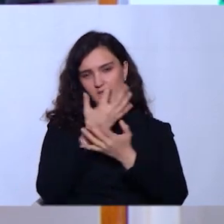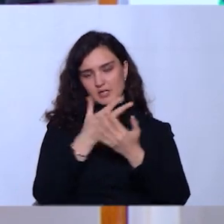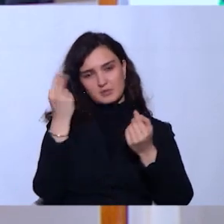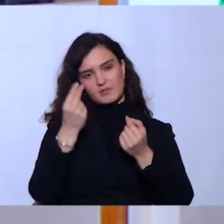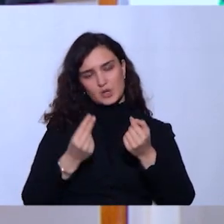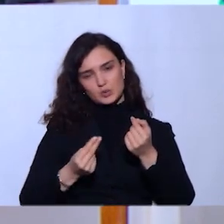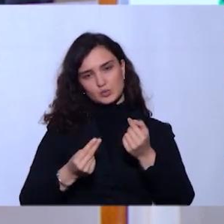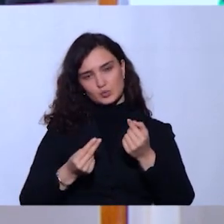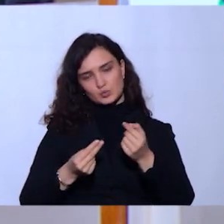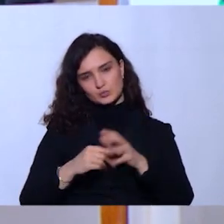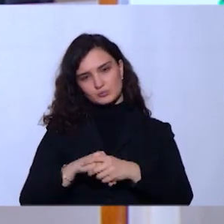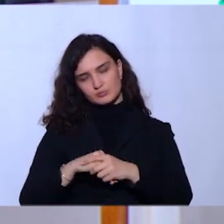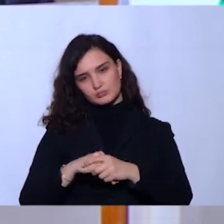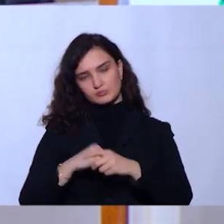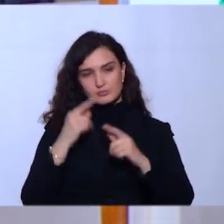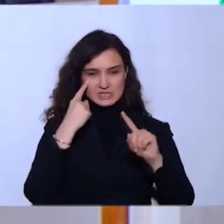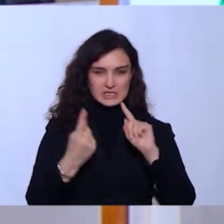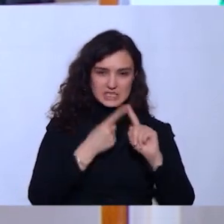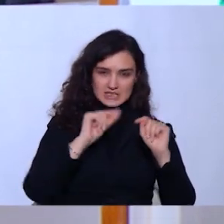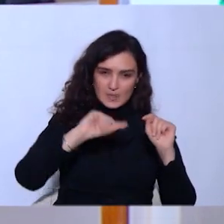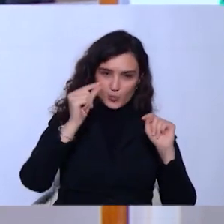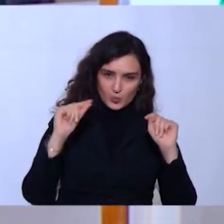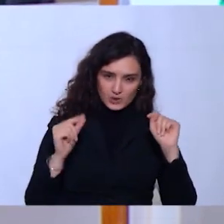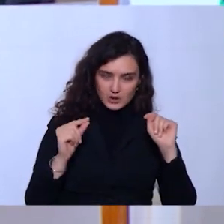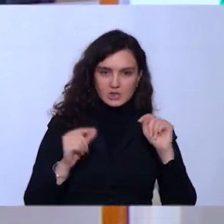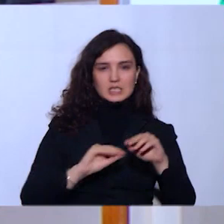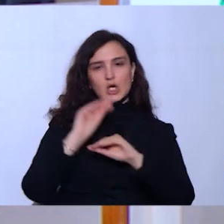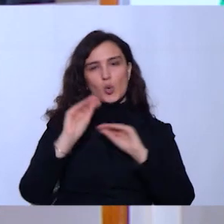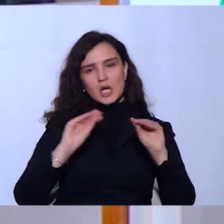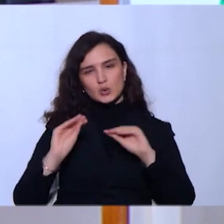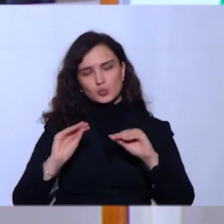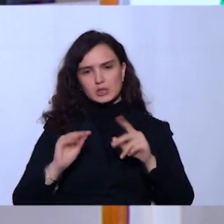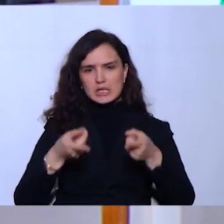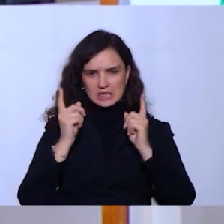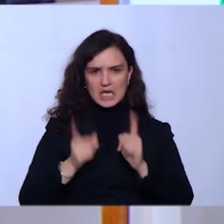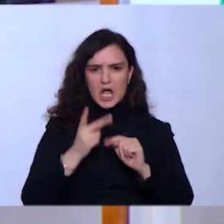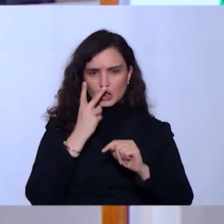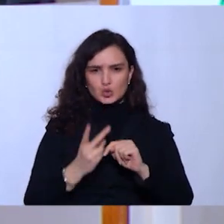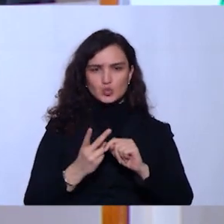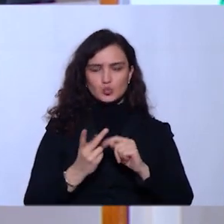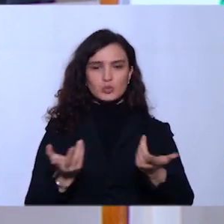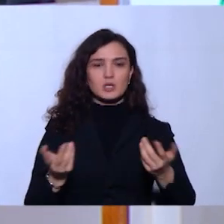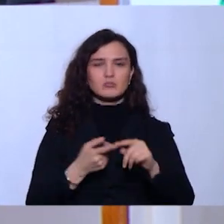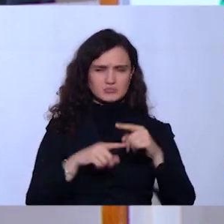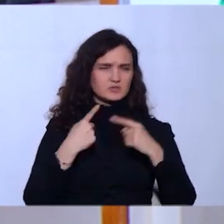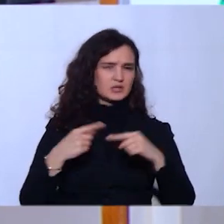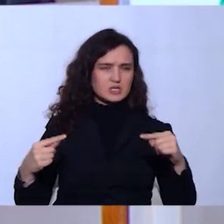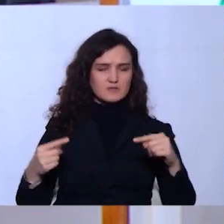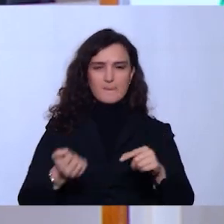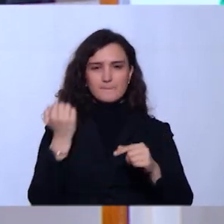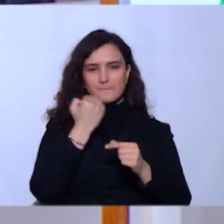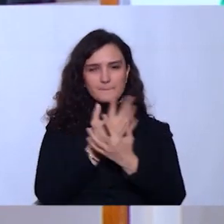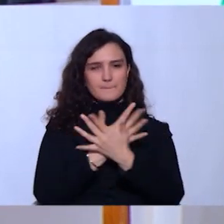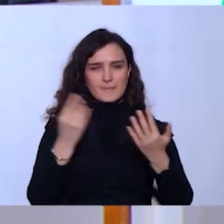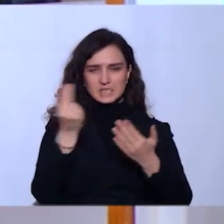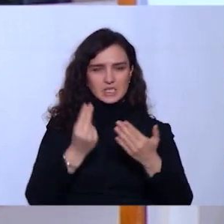დავხატოთ. სტილიზებული, დეკორატიული, რეალისტური, ბევრნაირი ყვავილები დავხატოთ, ასევე სხვადასხვა